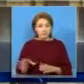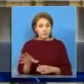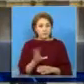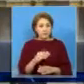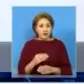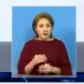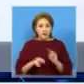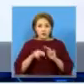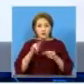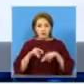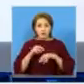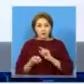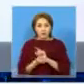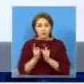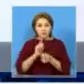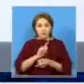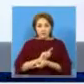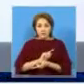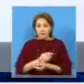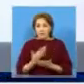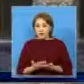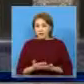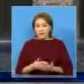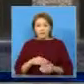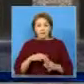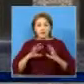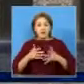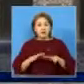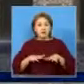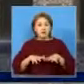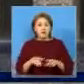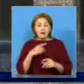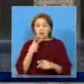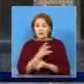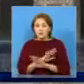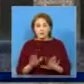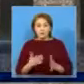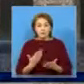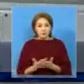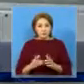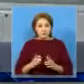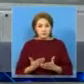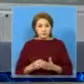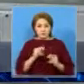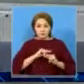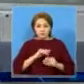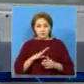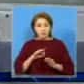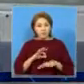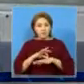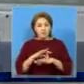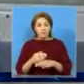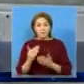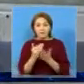аймақ құрылыс алаңына айналып кеткендей. Әлемді алаңдатқан тосын індетке қарамастан, бұл саладағы жұмыс қарқынды.